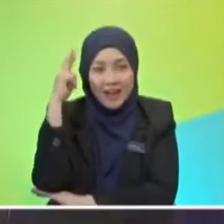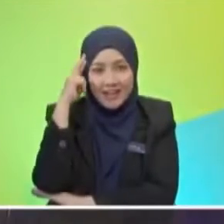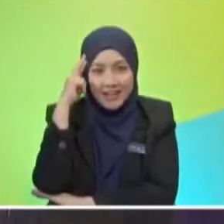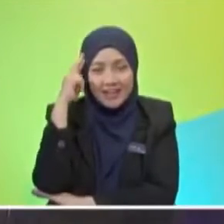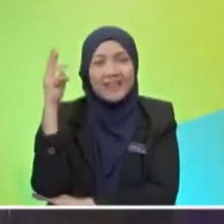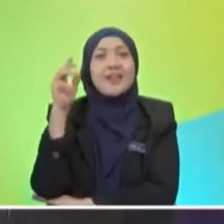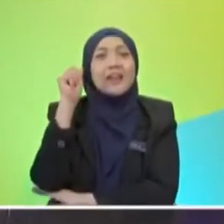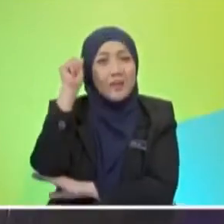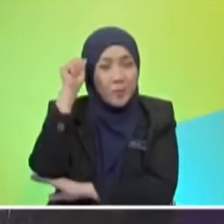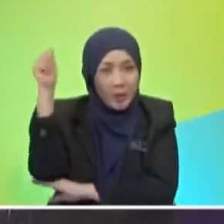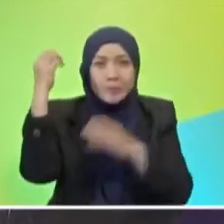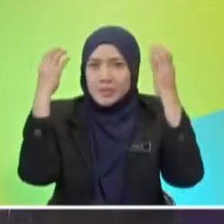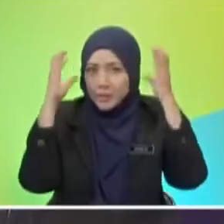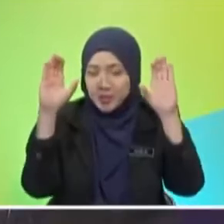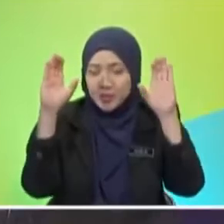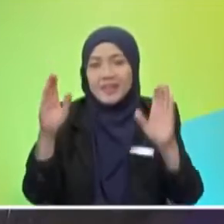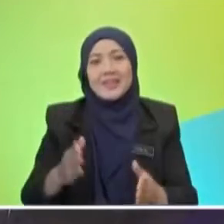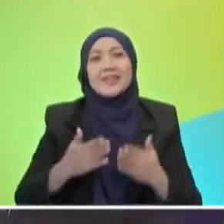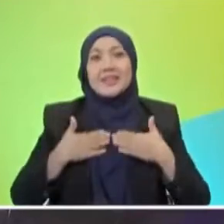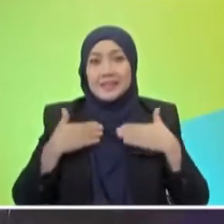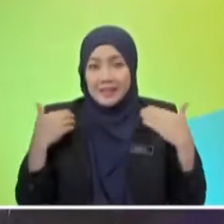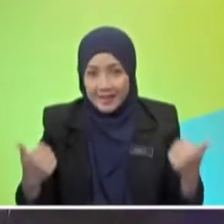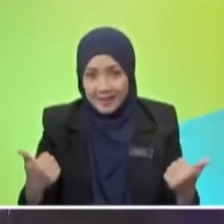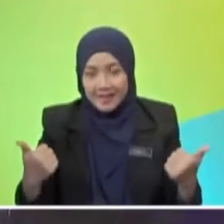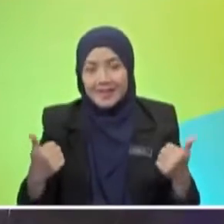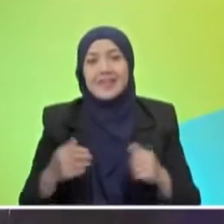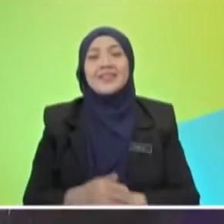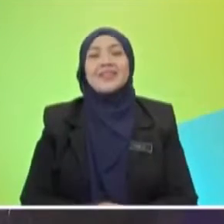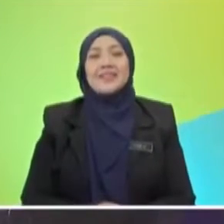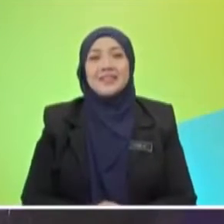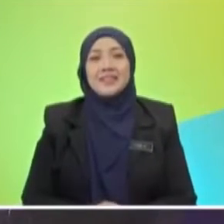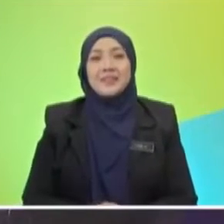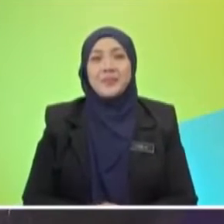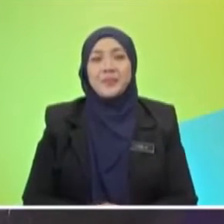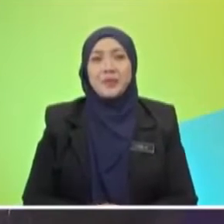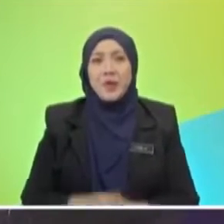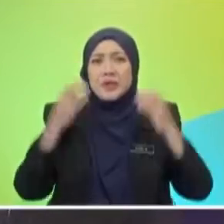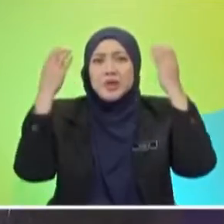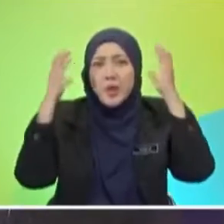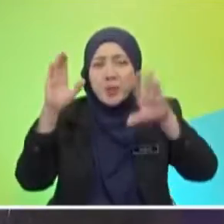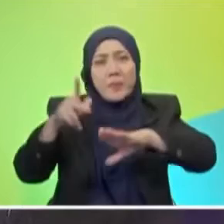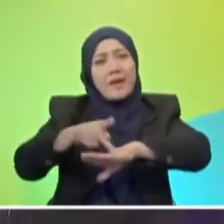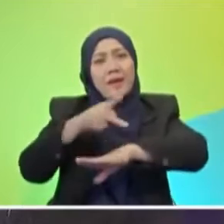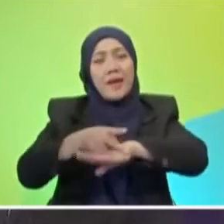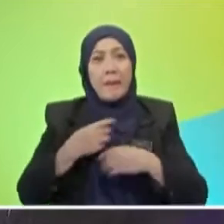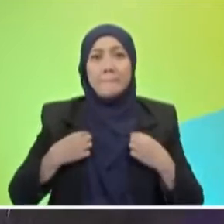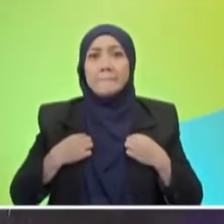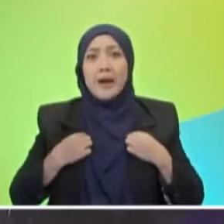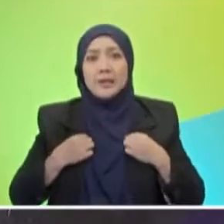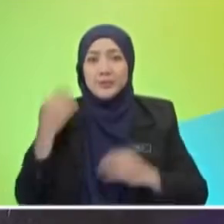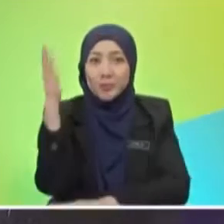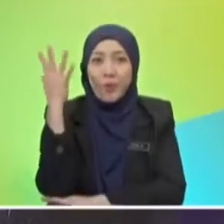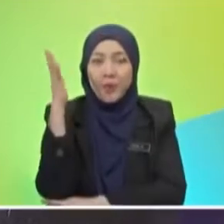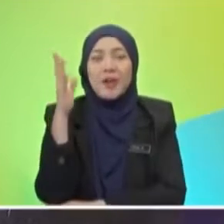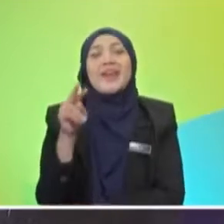Waalaikumsalam Mira. Apa khabar Cikgu? Sihat Mira, Alhamdulillah. Wah, Cikgu pakai baju pokok. Yeah. Kenapa tu? Nanti kita